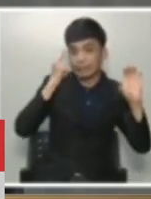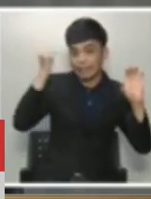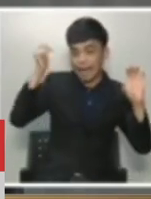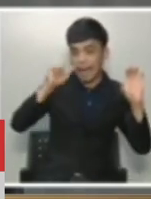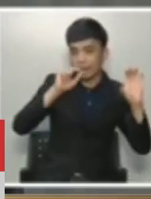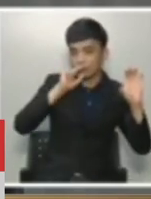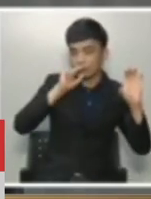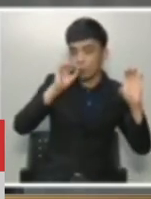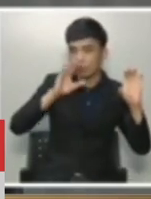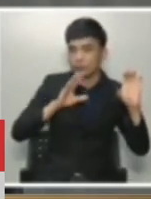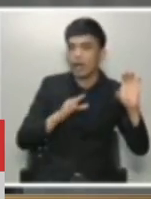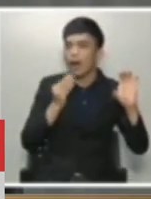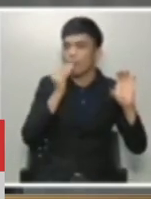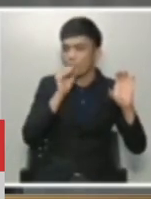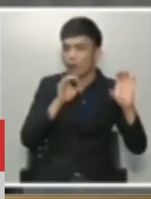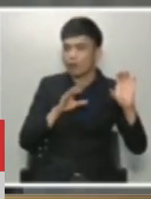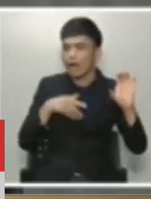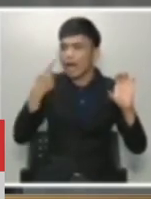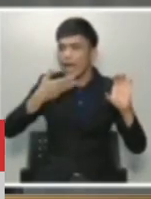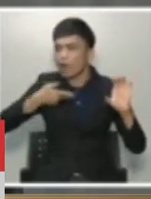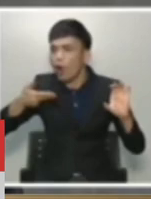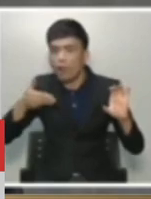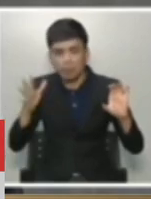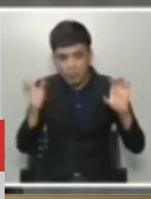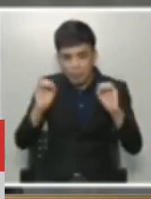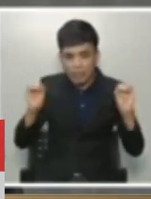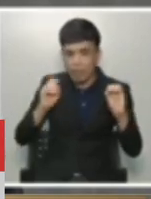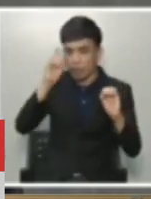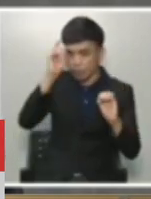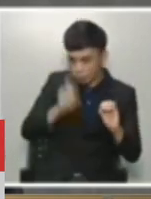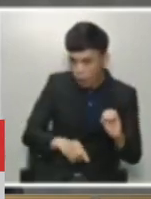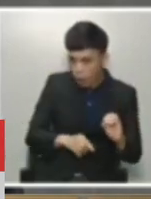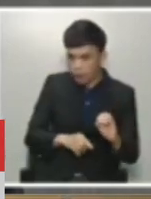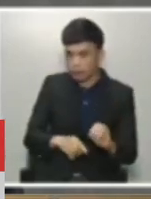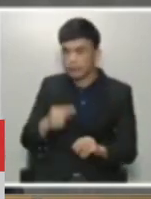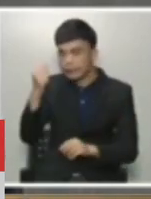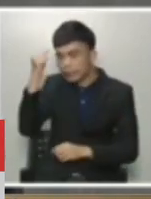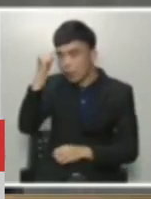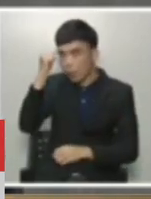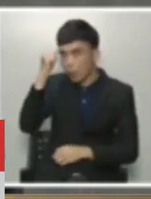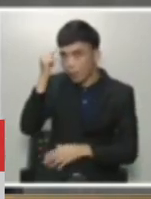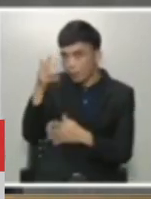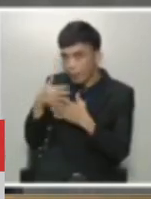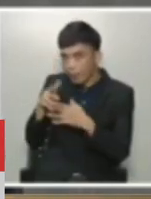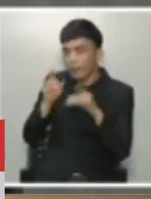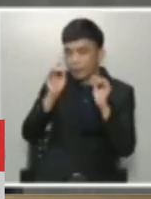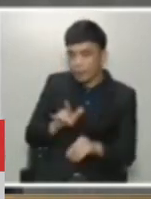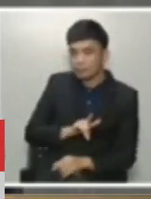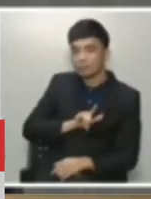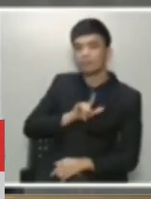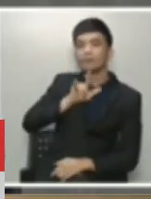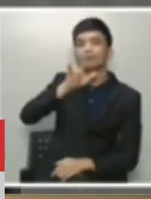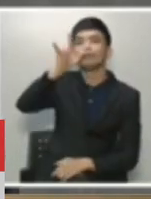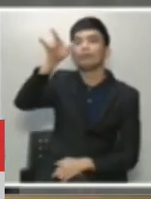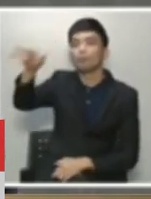ครร้องขอครับเขาต้องส่งเครื่องบินพาณิชย์ไปรับญี่ปุ่นรับอเมริการับนี่ครับสร้างความเชื่อมั่น